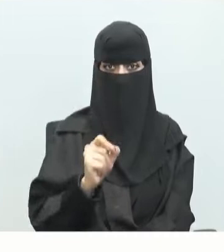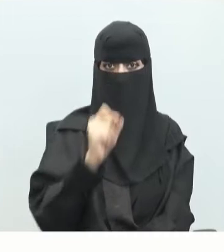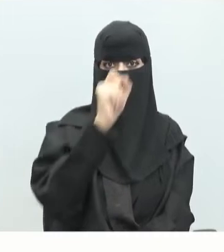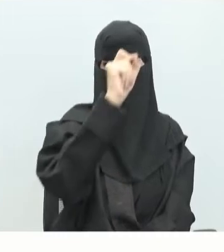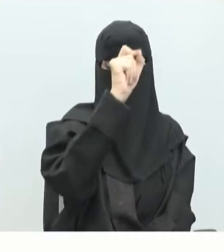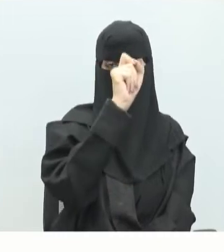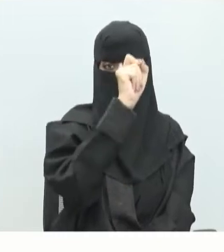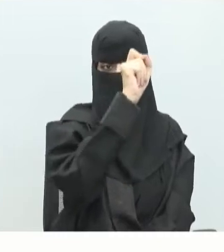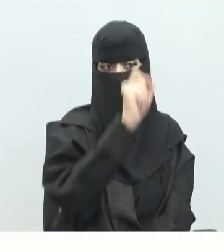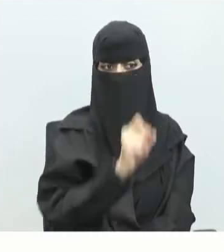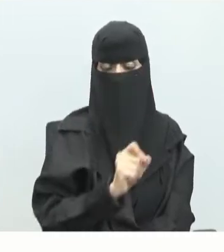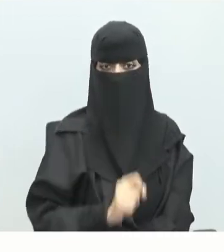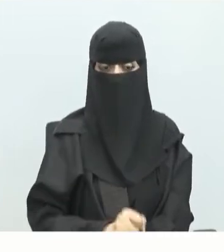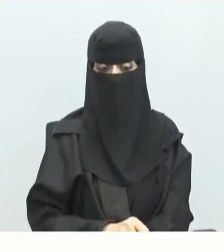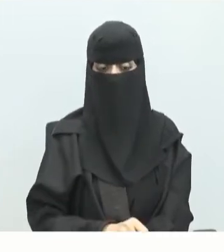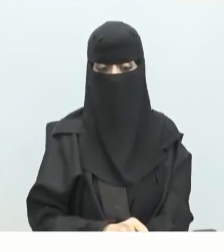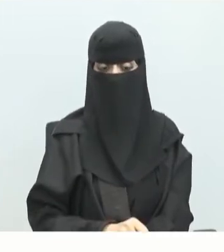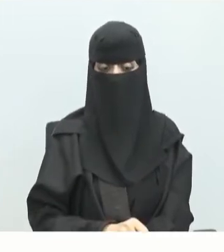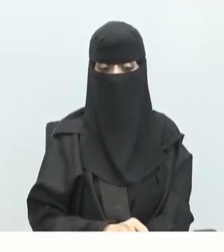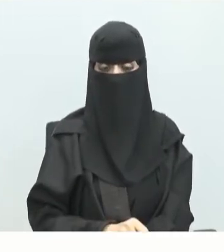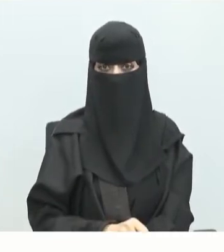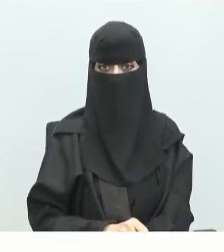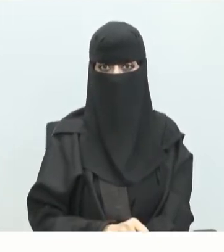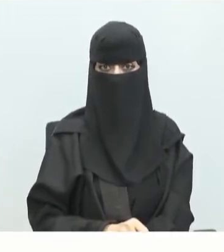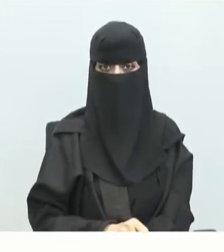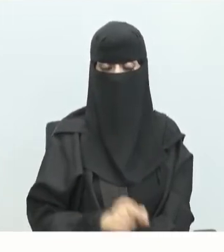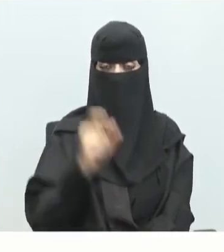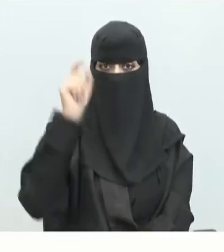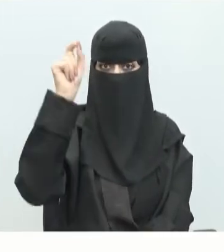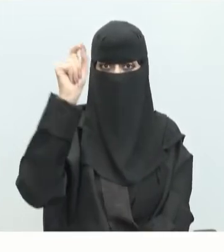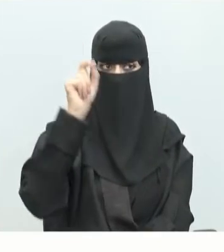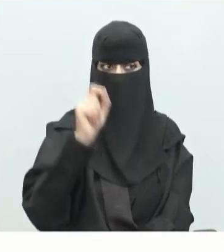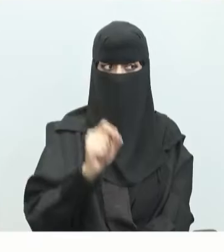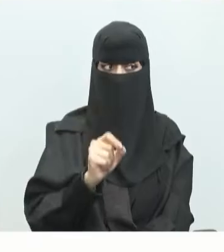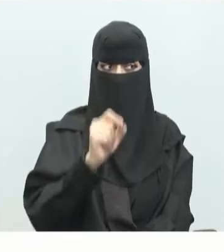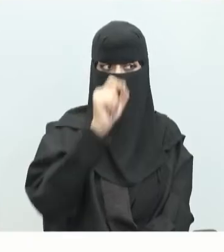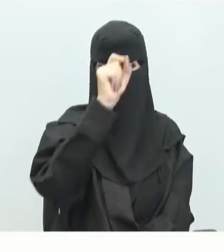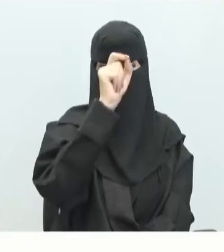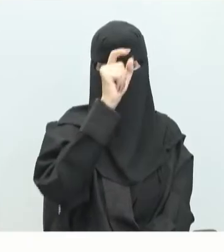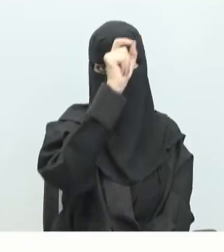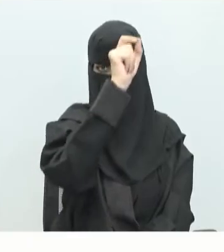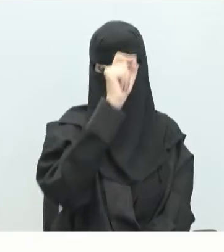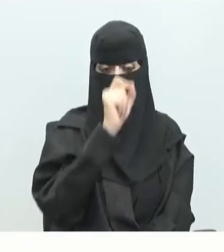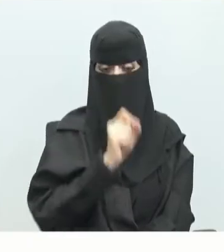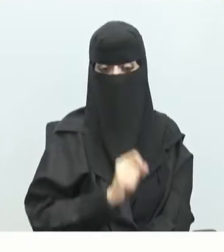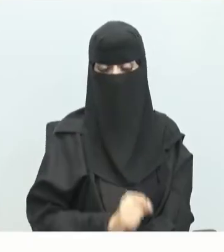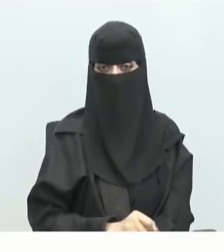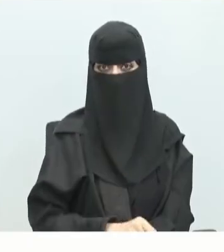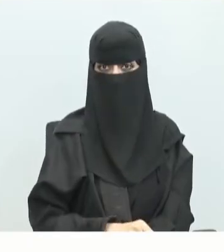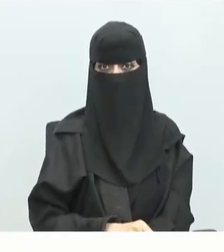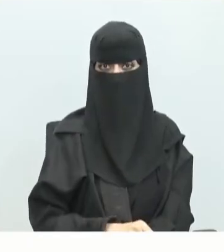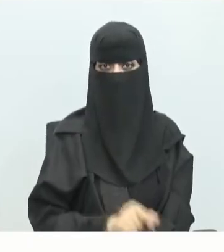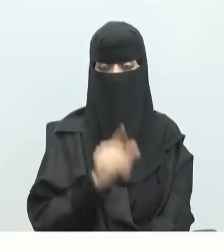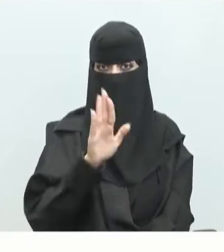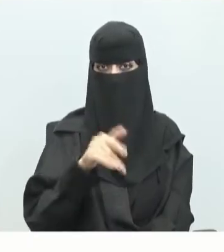17 باتجاه الاسهم من اعلى الى اسهل ثم ننتقل الى الاعلى لاحظوا هذا العدد 7